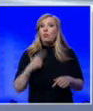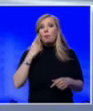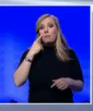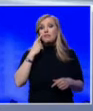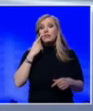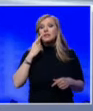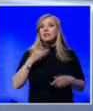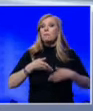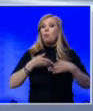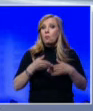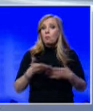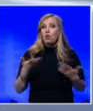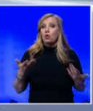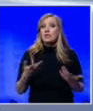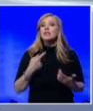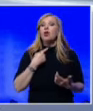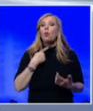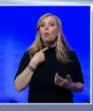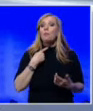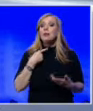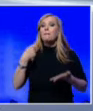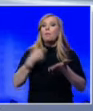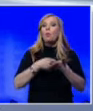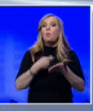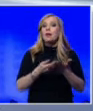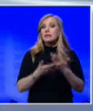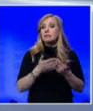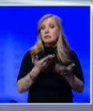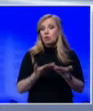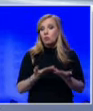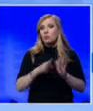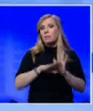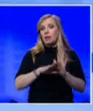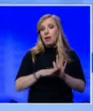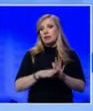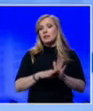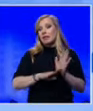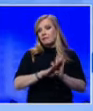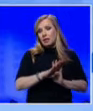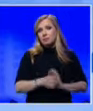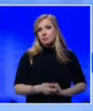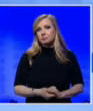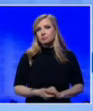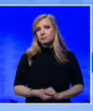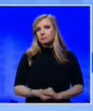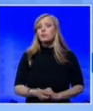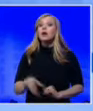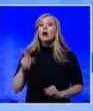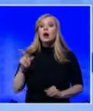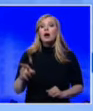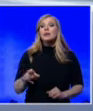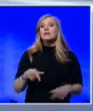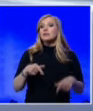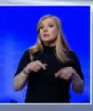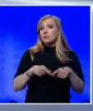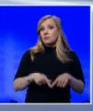опитват се да компенсират загубената покупателна способност на заплатите на своите работници. Взимам повод от това, което каза госпожа Григорова за